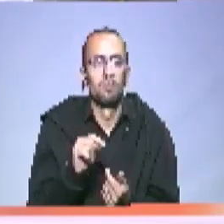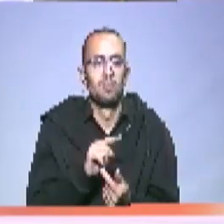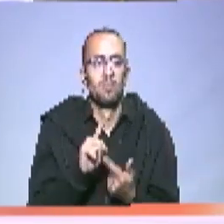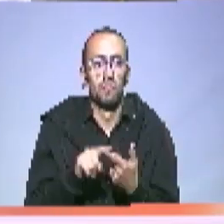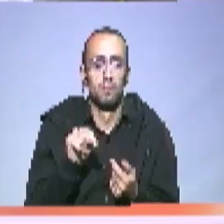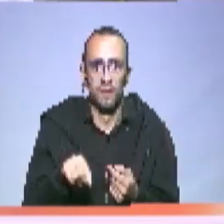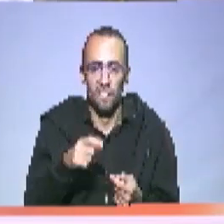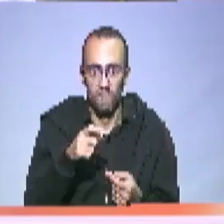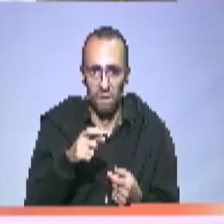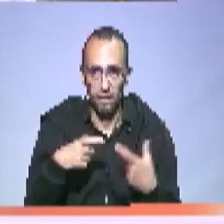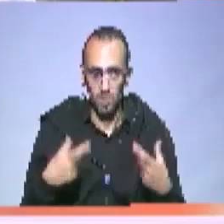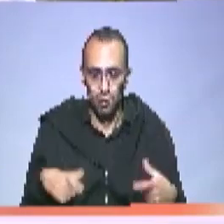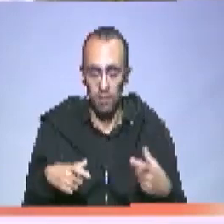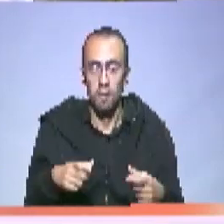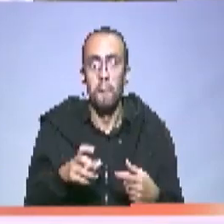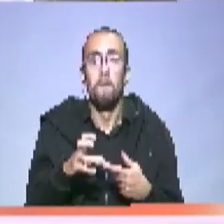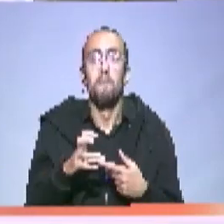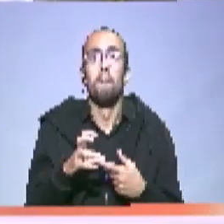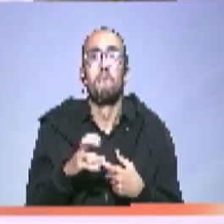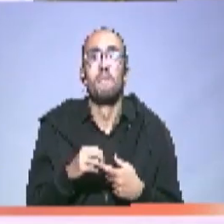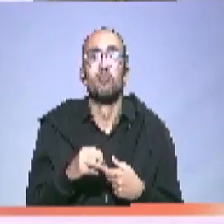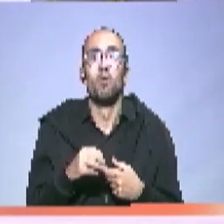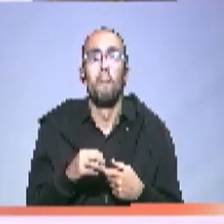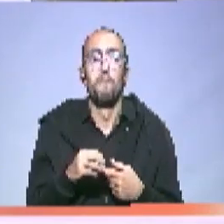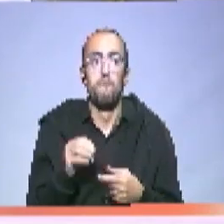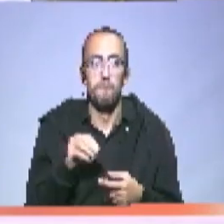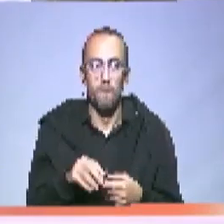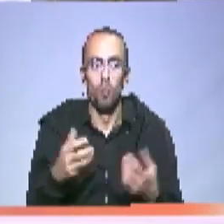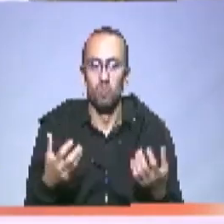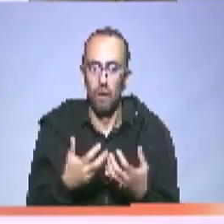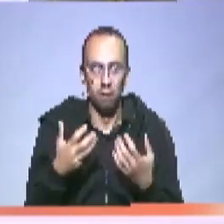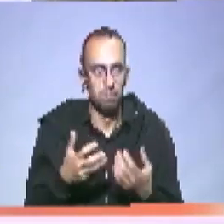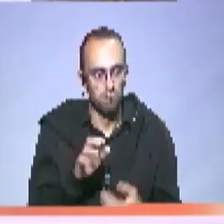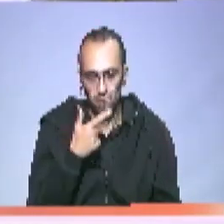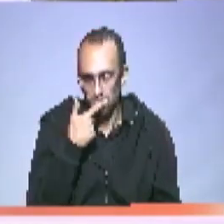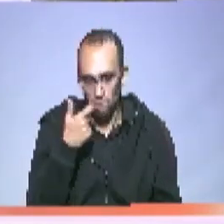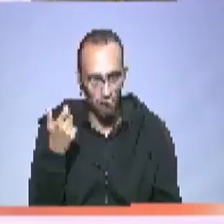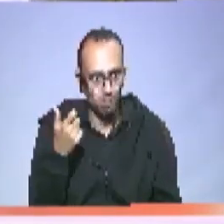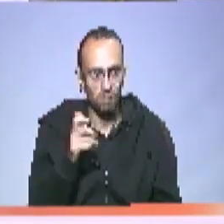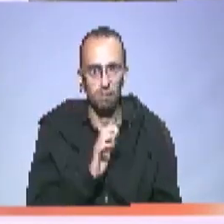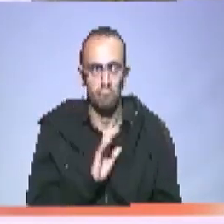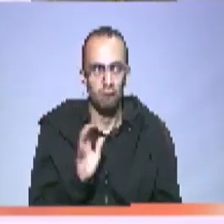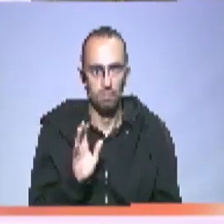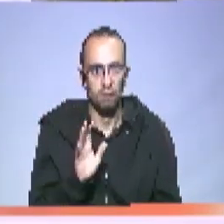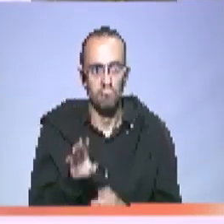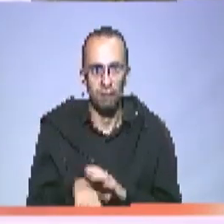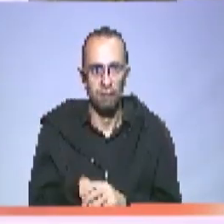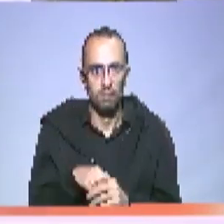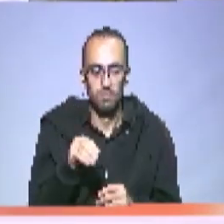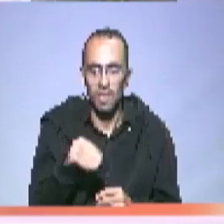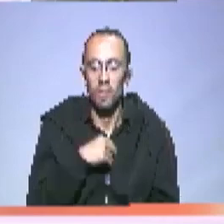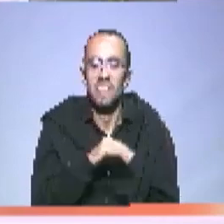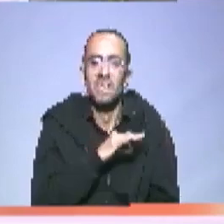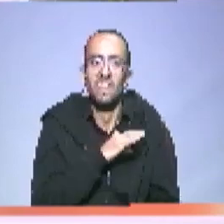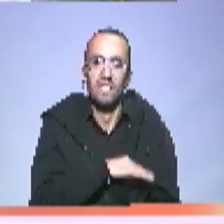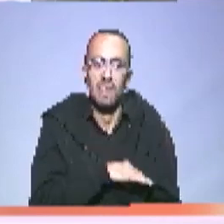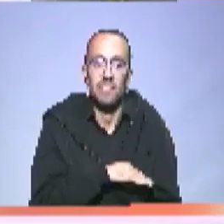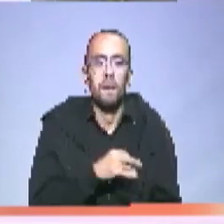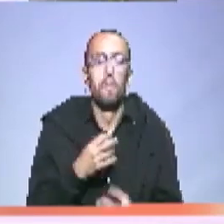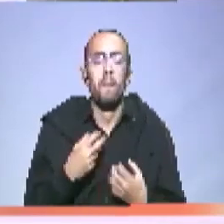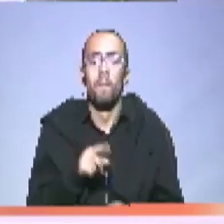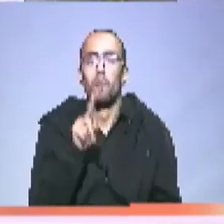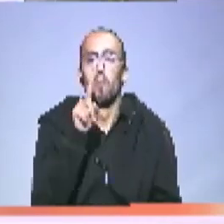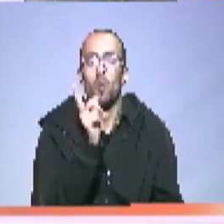في فطيره الجلاش بالمشروم والخضار طبعا استخدم المشروم ان احنا ناخد الفايده منه